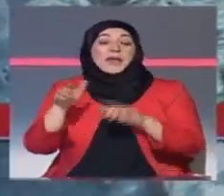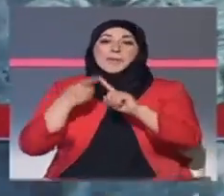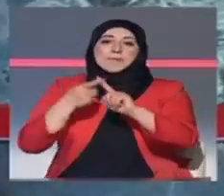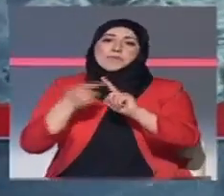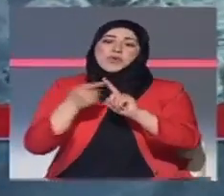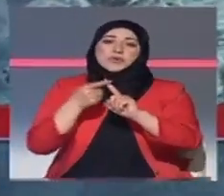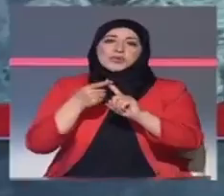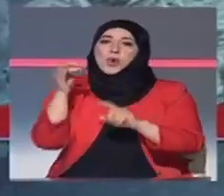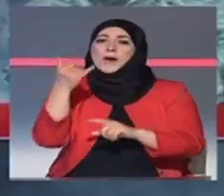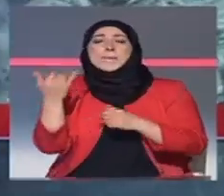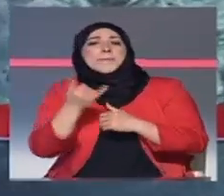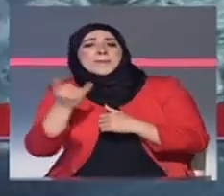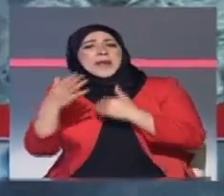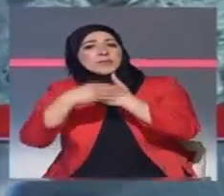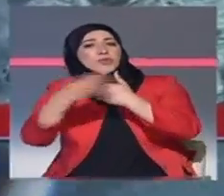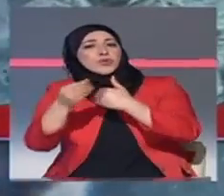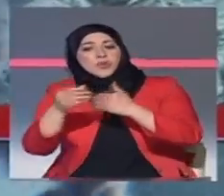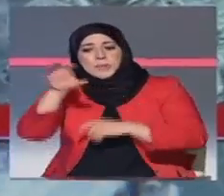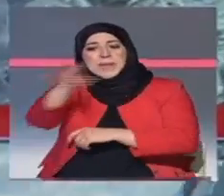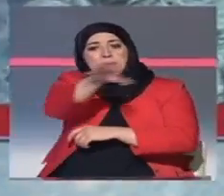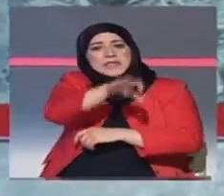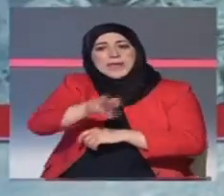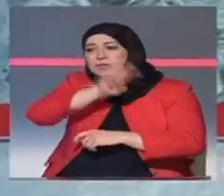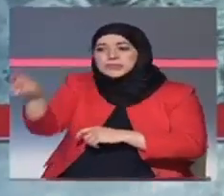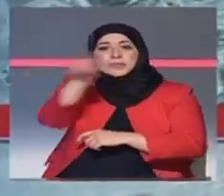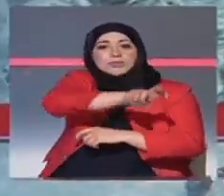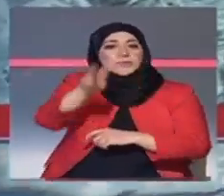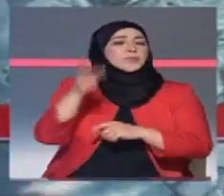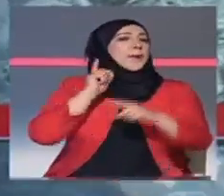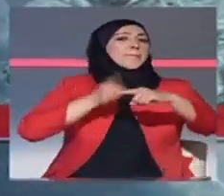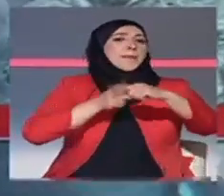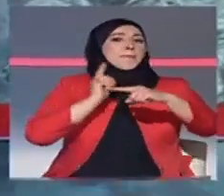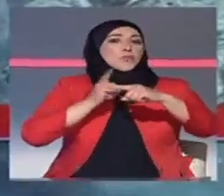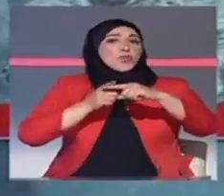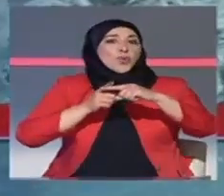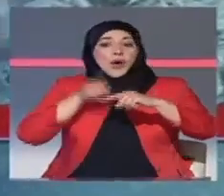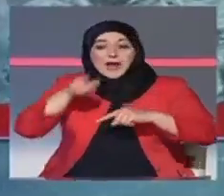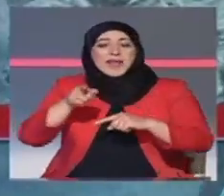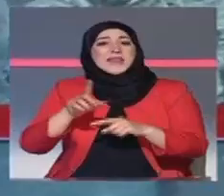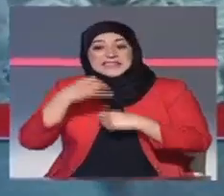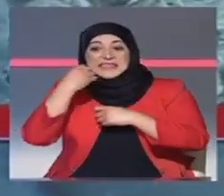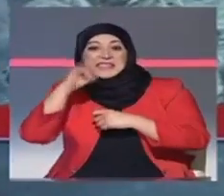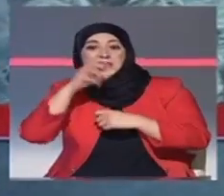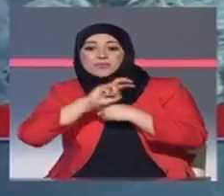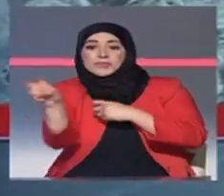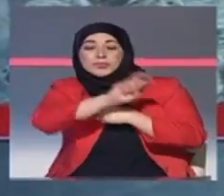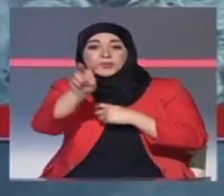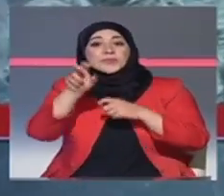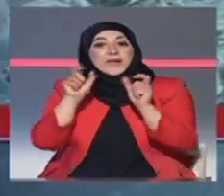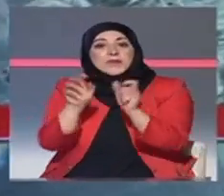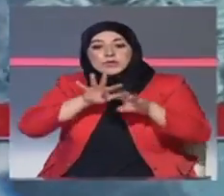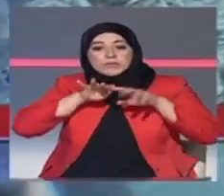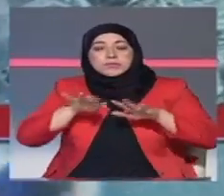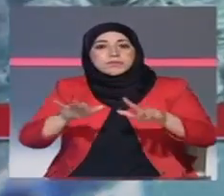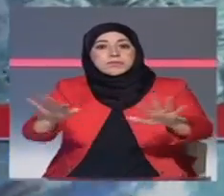يستوجب عدم مغادرة المواطنين لهذه المناطق باعتبار أن هذه التصرفات تساهم في انتشار الفيروس. كما أن